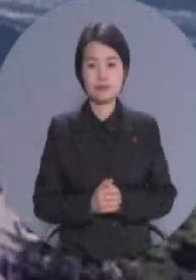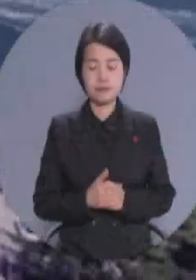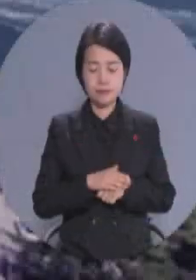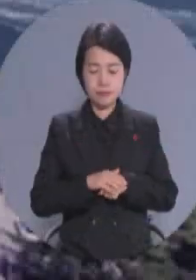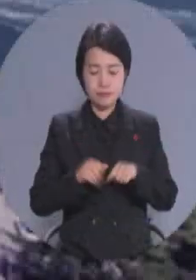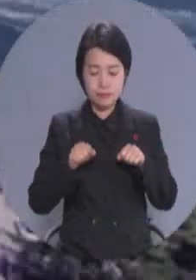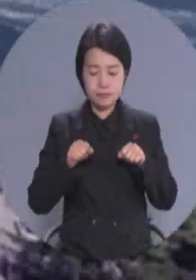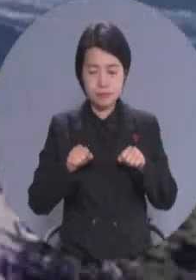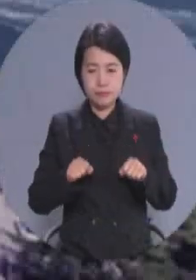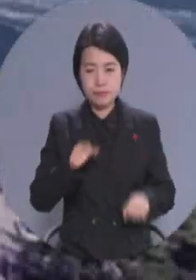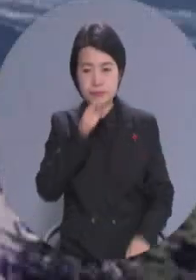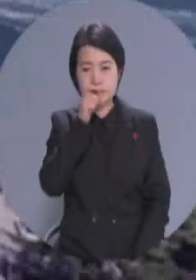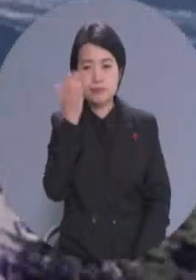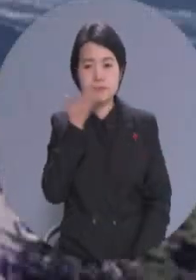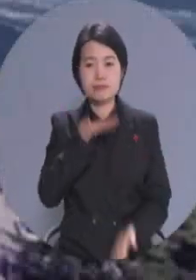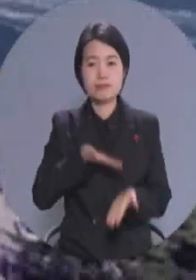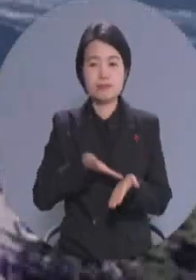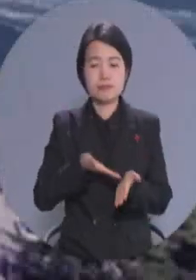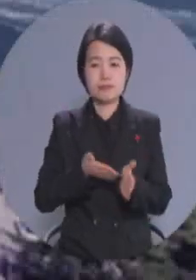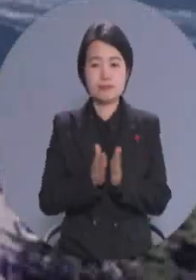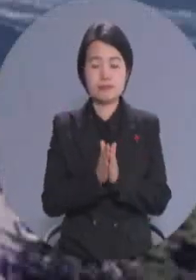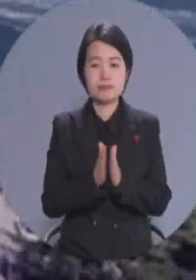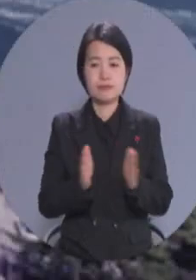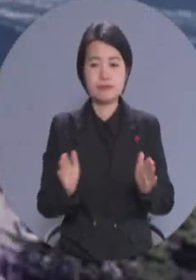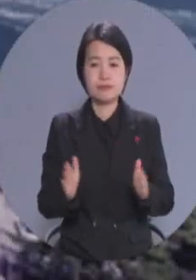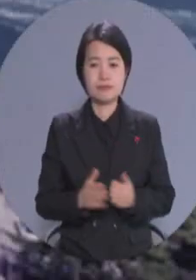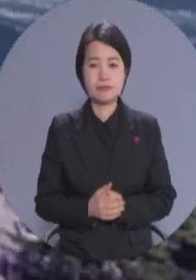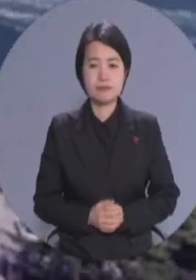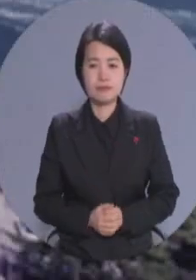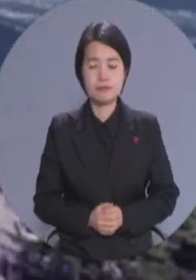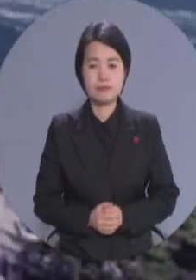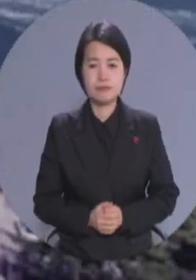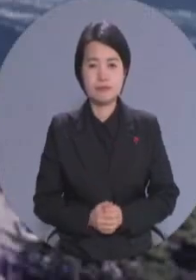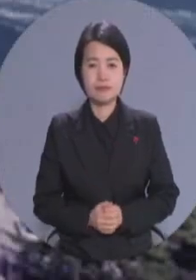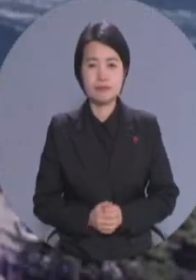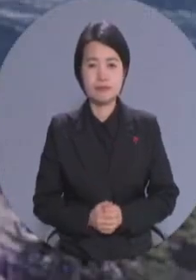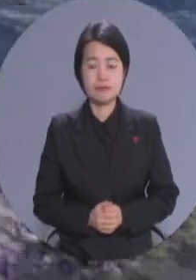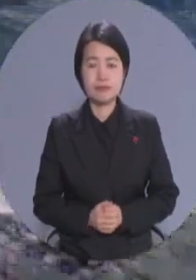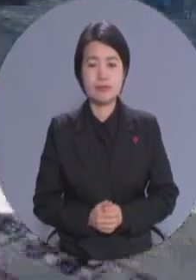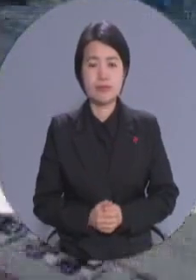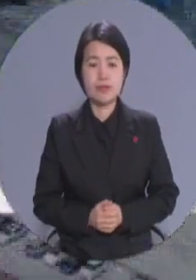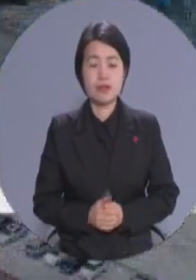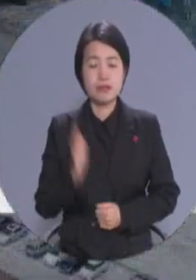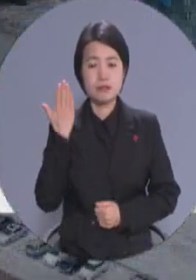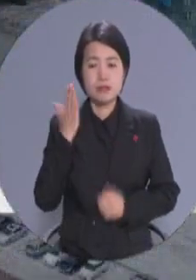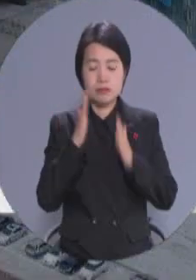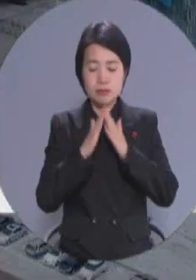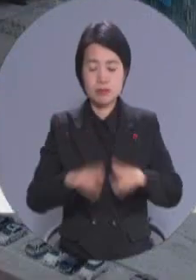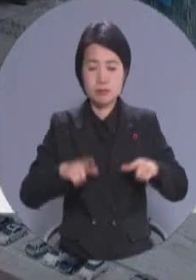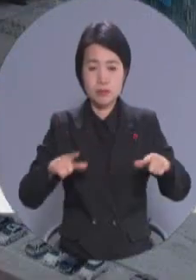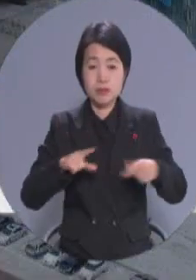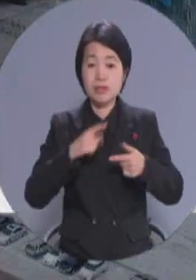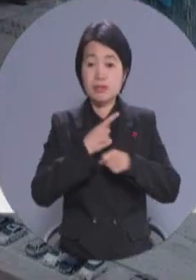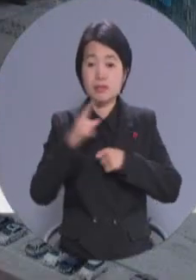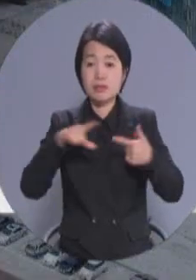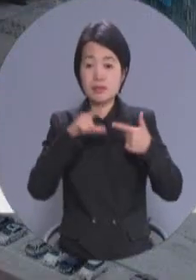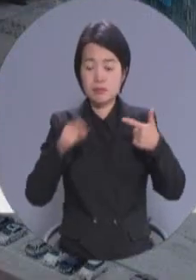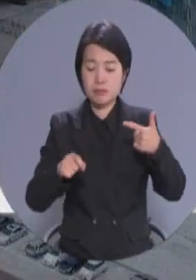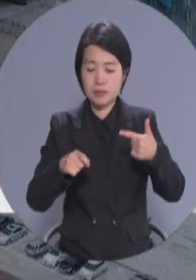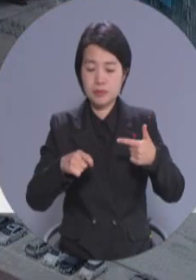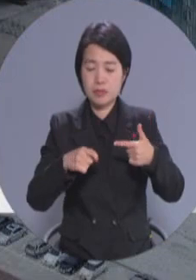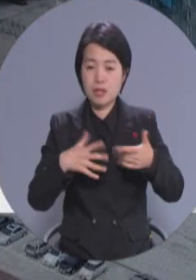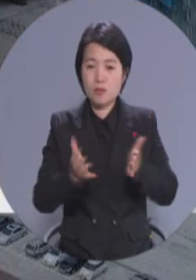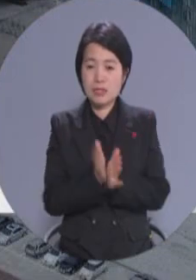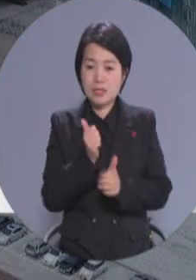여러분 안녕하십니까 여수 NBC 뉴스 데스크입니다 최근 전라남도가 내년 상반기 과장급